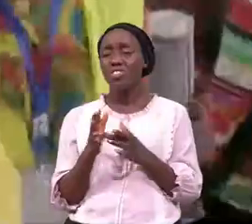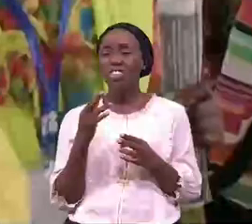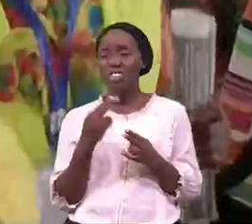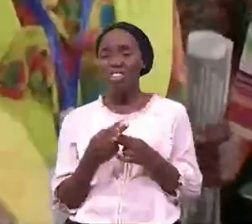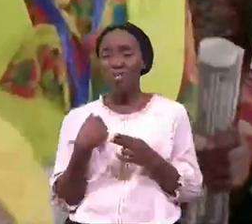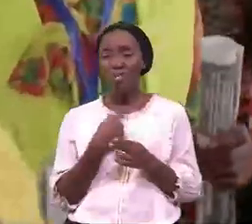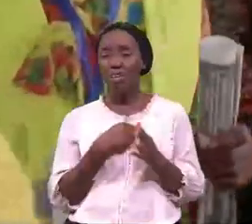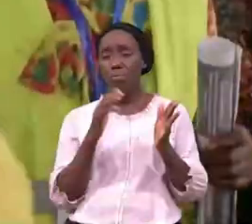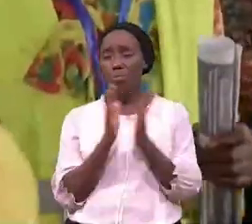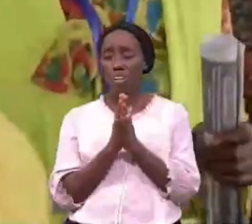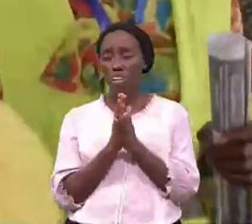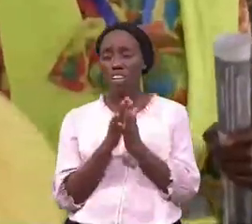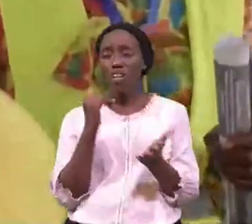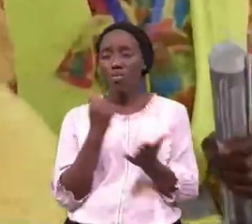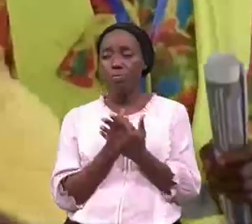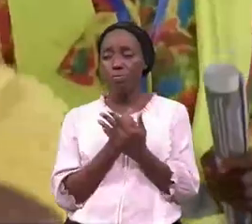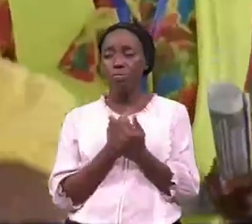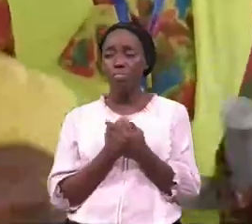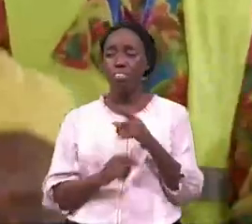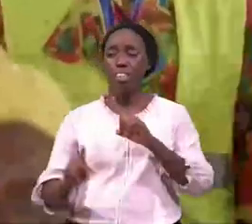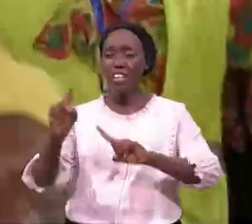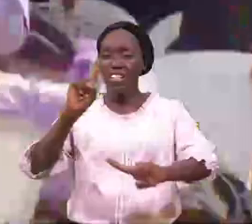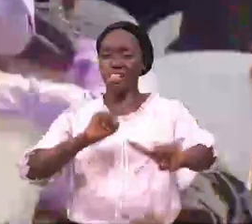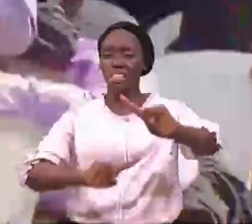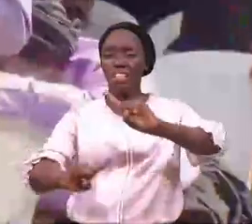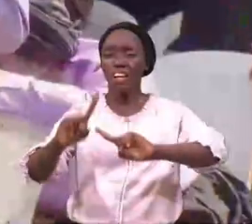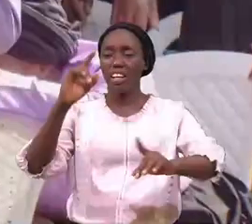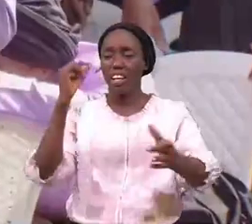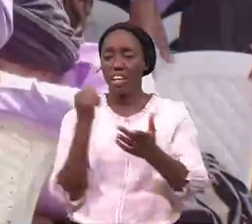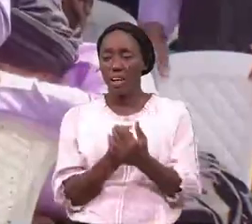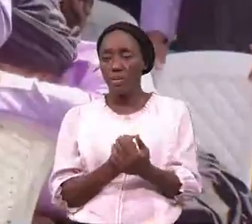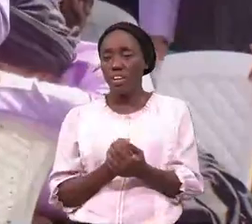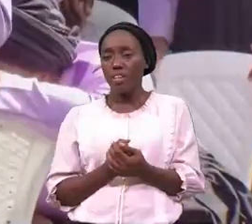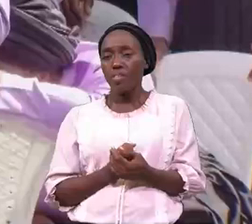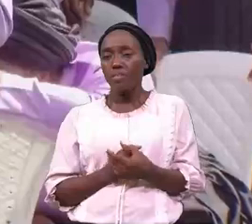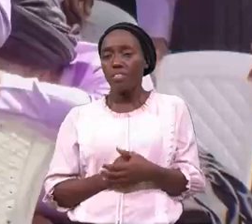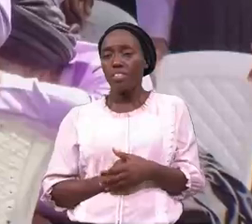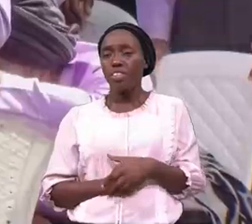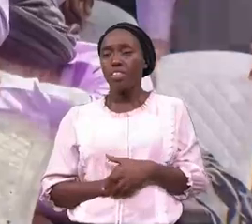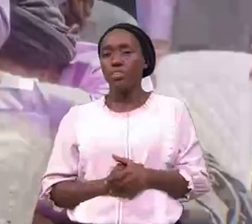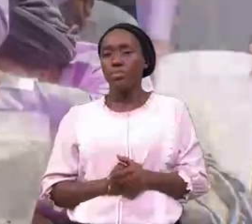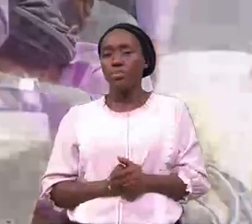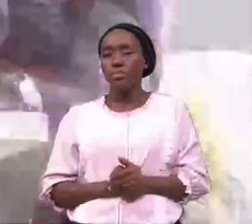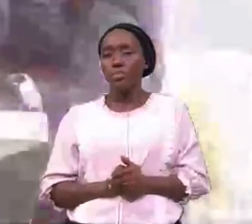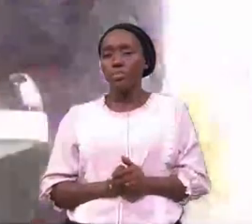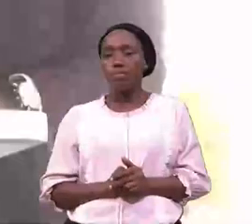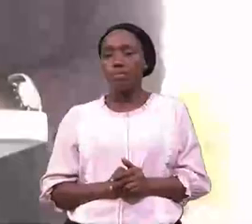prions. Un bon amen. Nous avons une